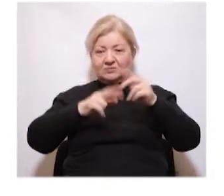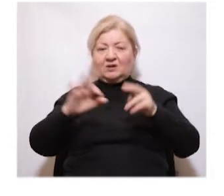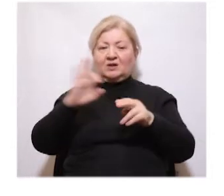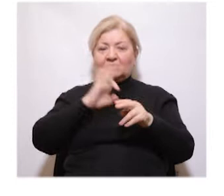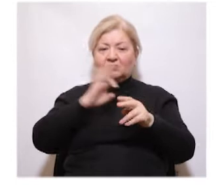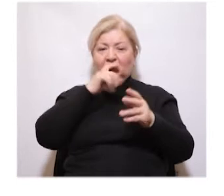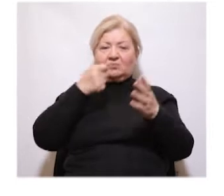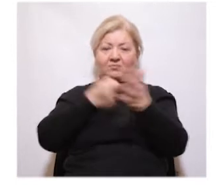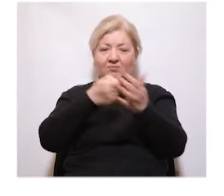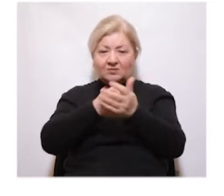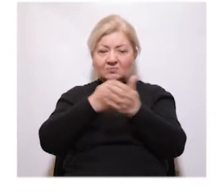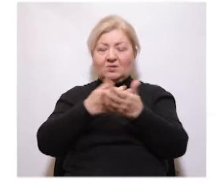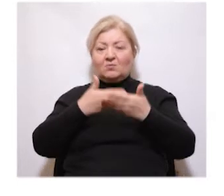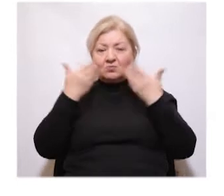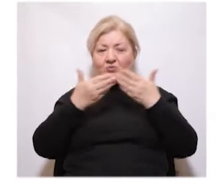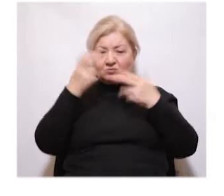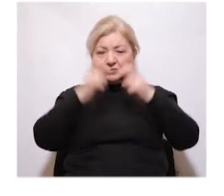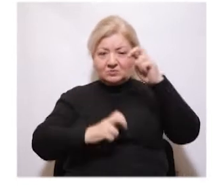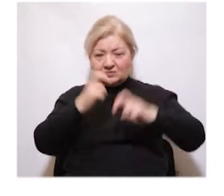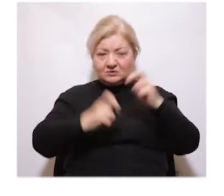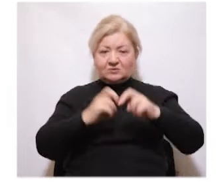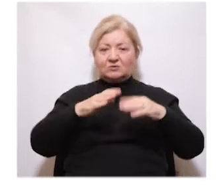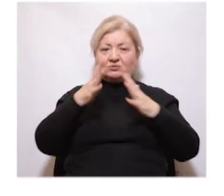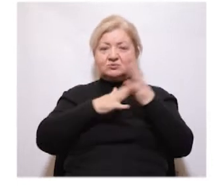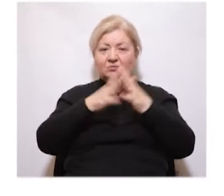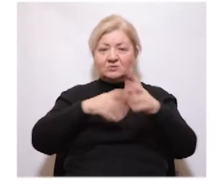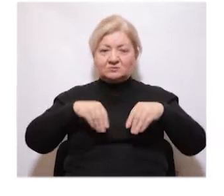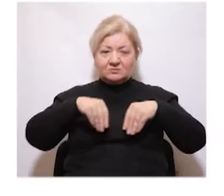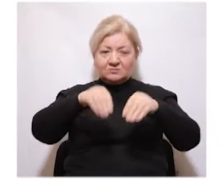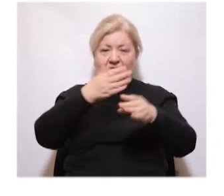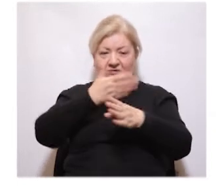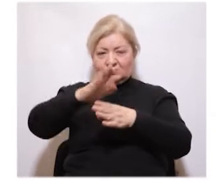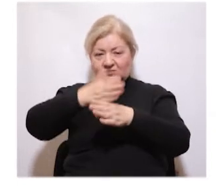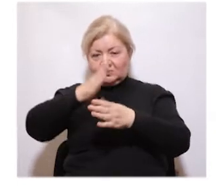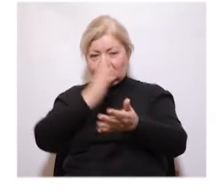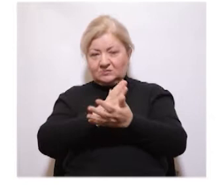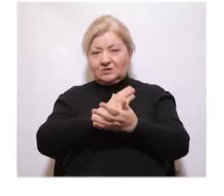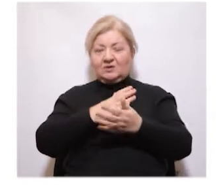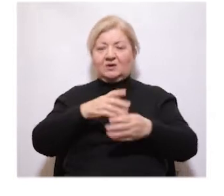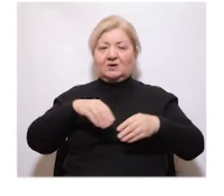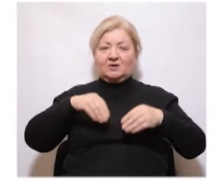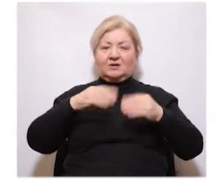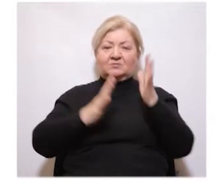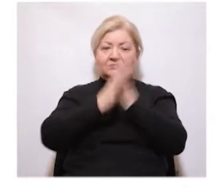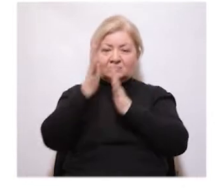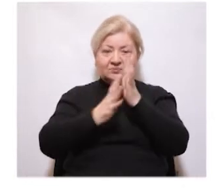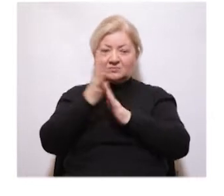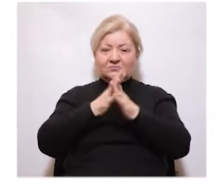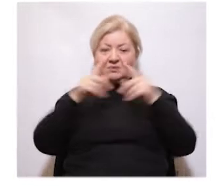მანქანათმშენებლობა, ქიმიური, კვების, მსუბუქი მრეწველობა. სოფლის მეურნეობა თავის მხრივ იყოფა მემცენარეობად და